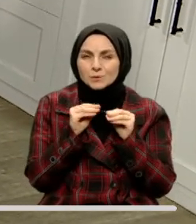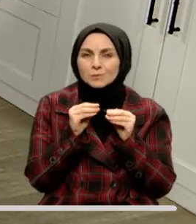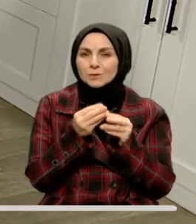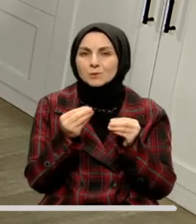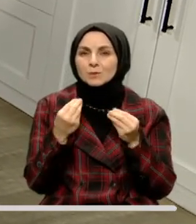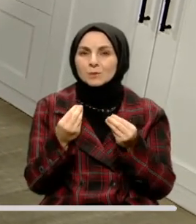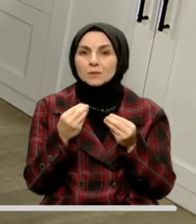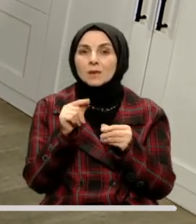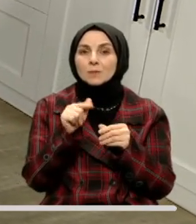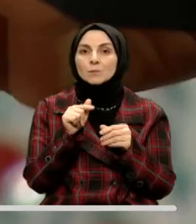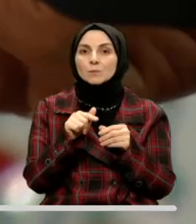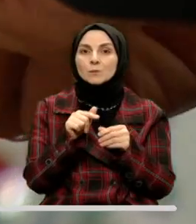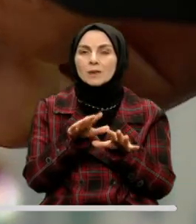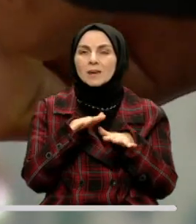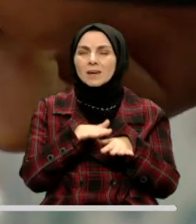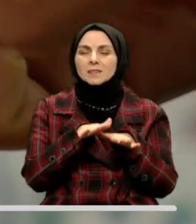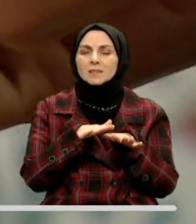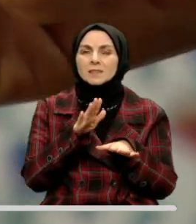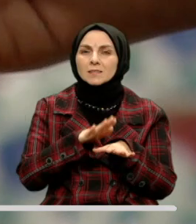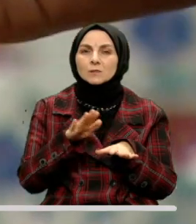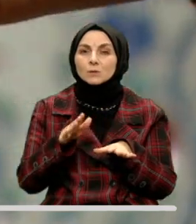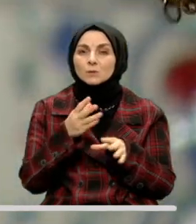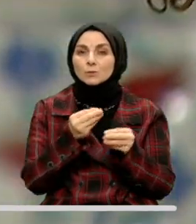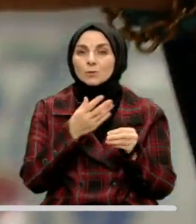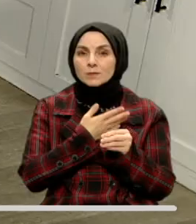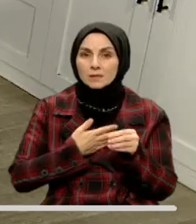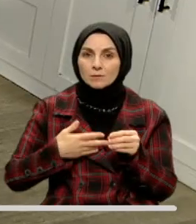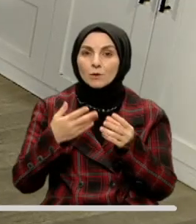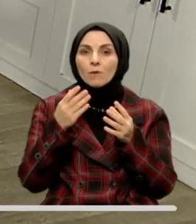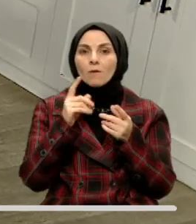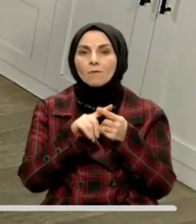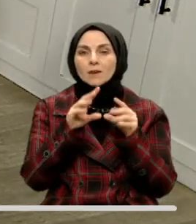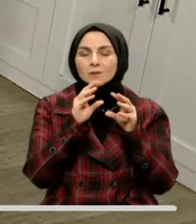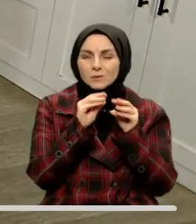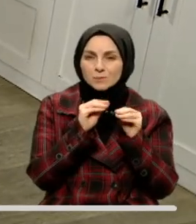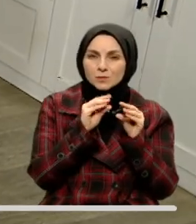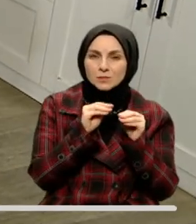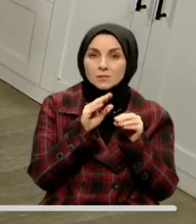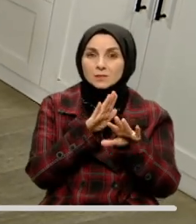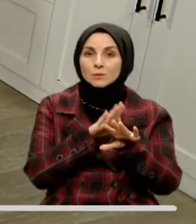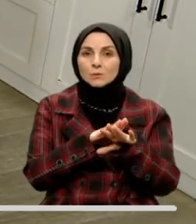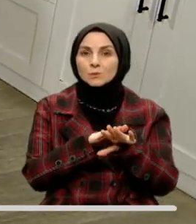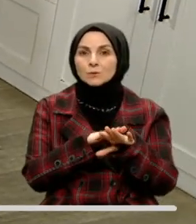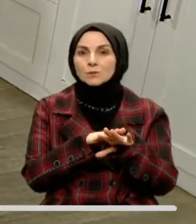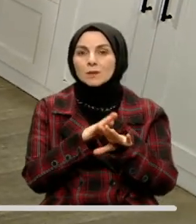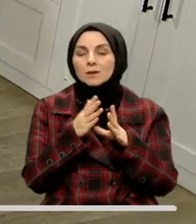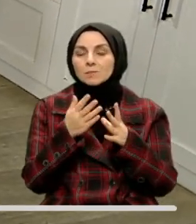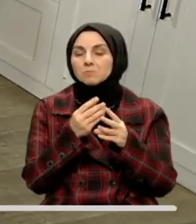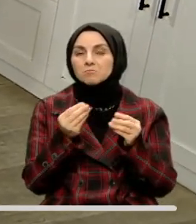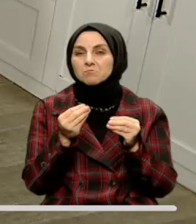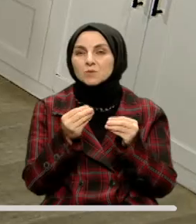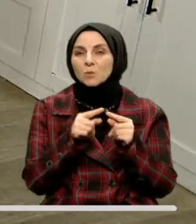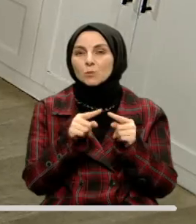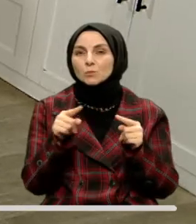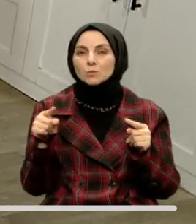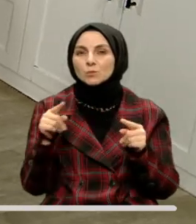Tamam. Çocuk bu etkinliği çok seviyor. Bu bir duyu çalışması. Çünkü yumuşacık ve dokundukça siz temas ediyorsunuz. Senede ona da. Ve çocuk bununla uzun süre